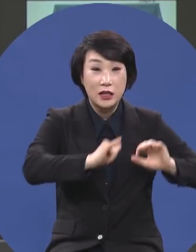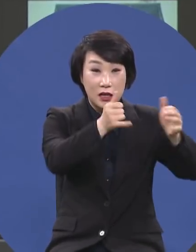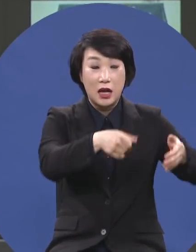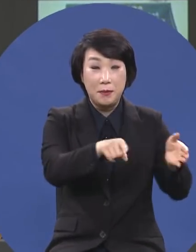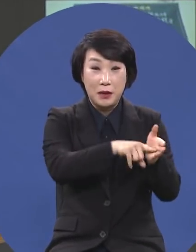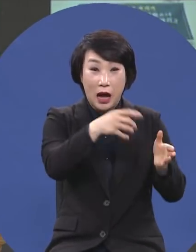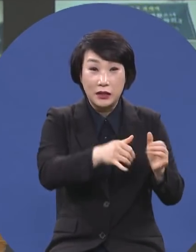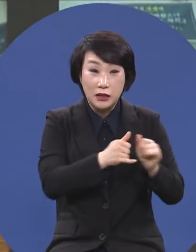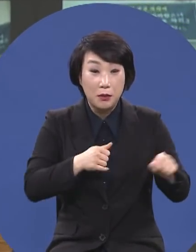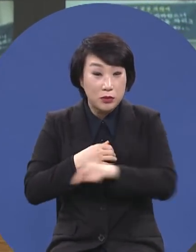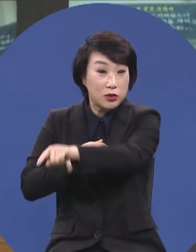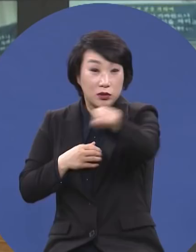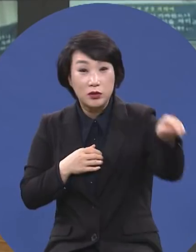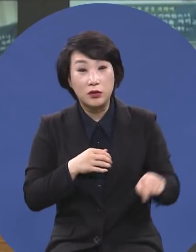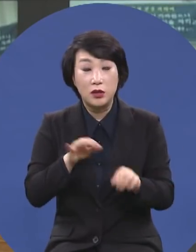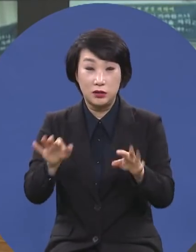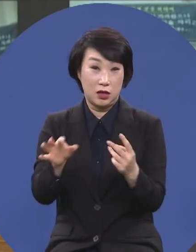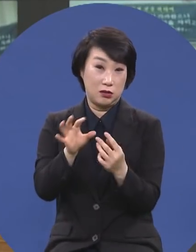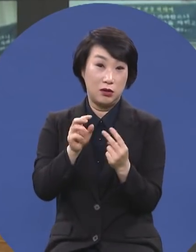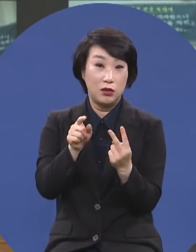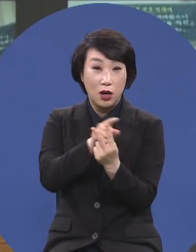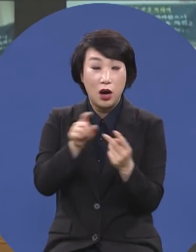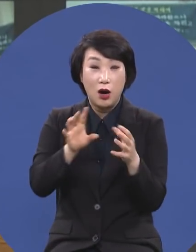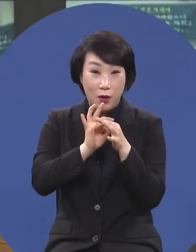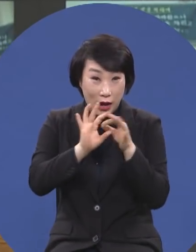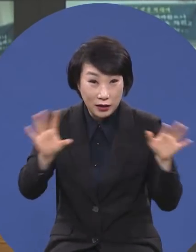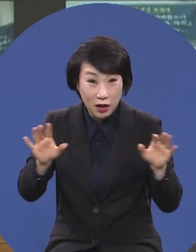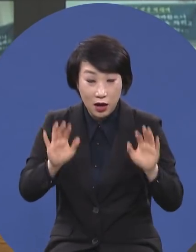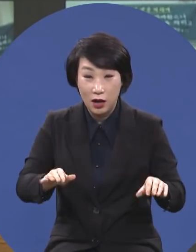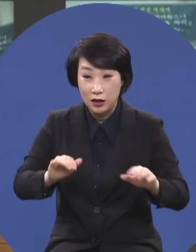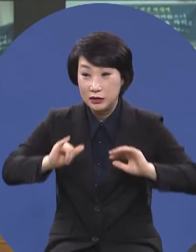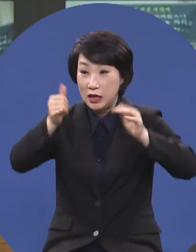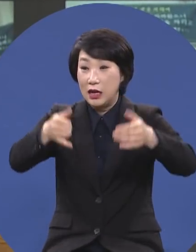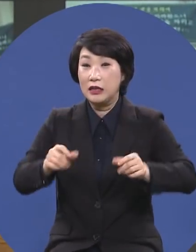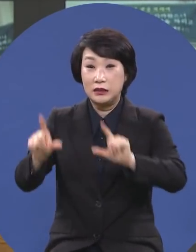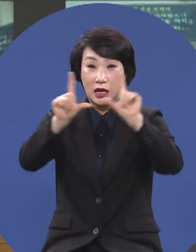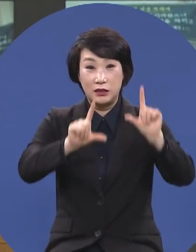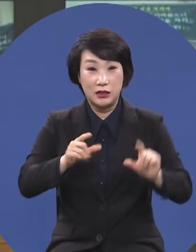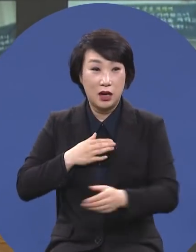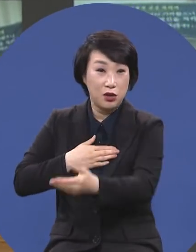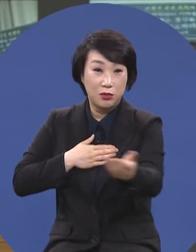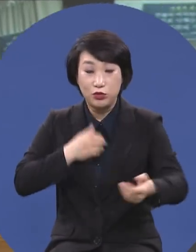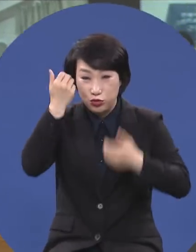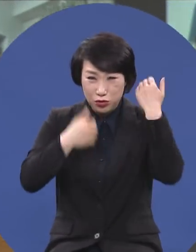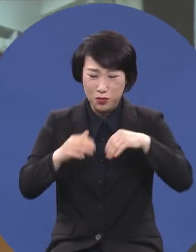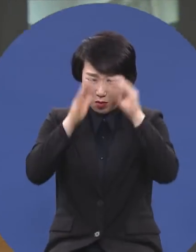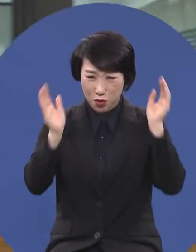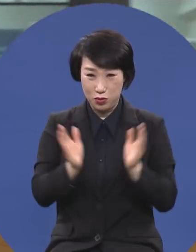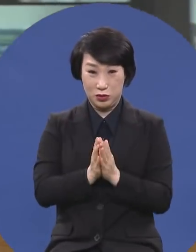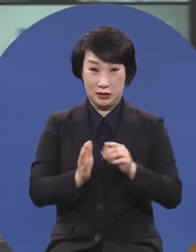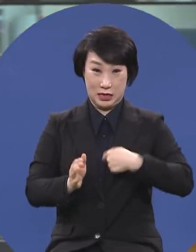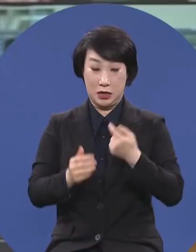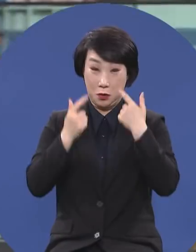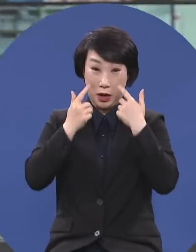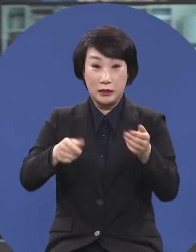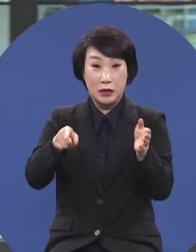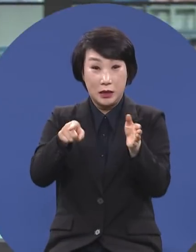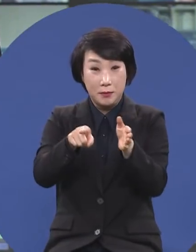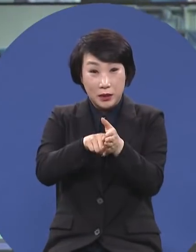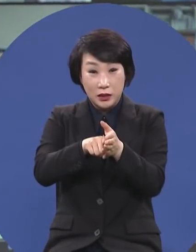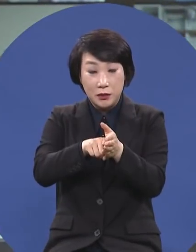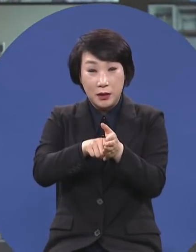비신자든 상관없이, 이 세상에 사는 사람은 누구든지 자기 확신에 대한